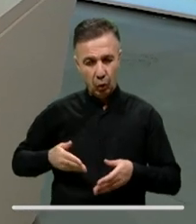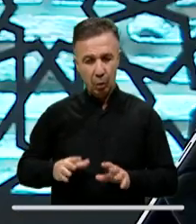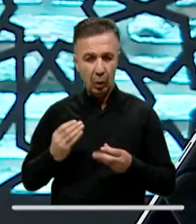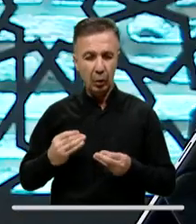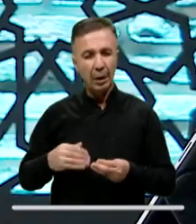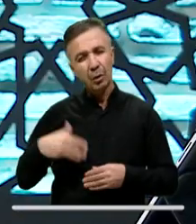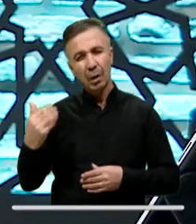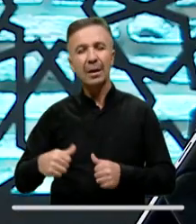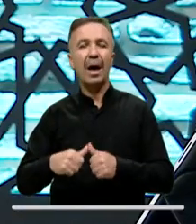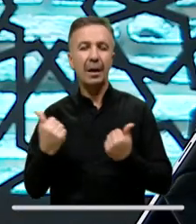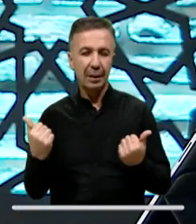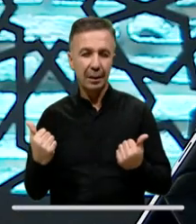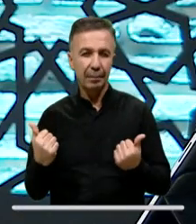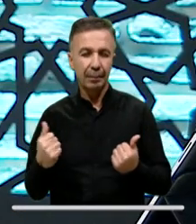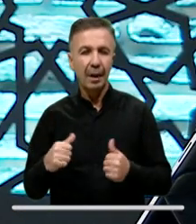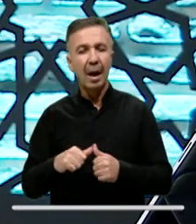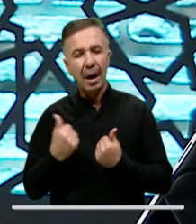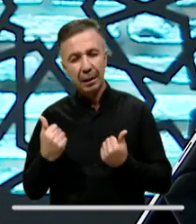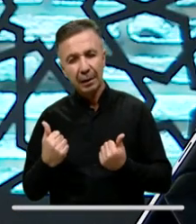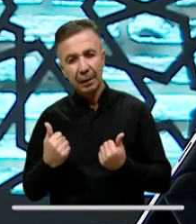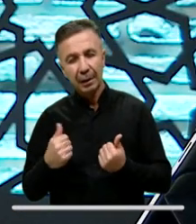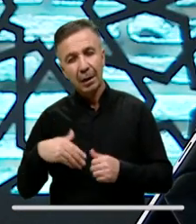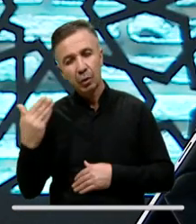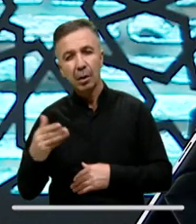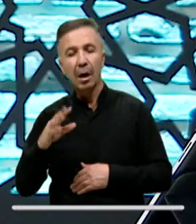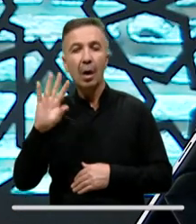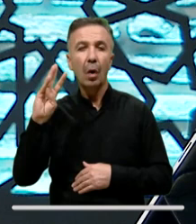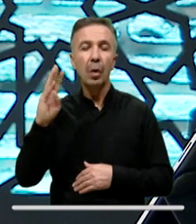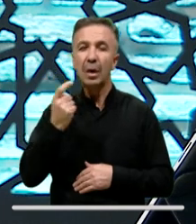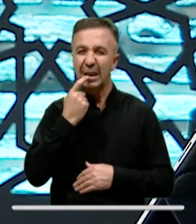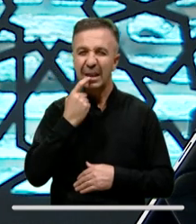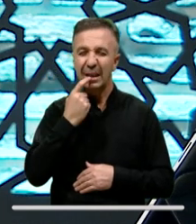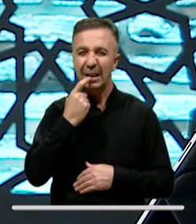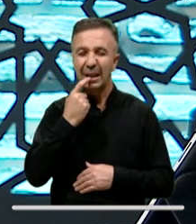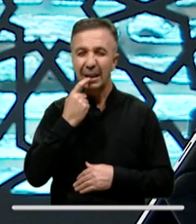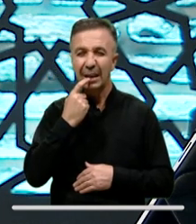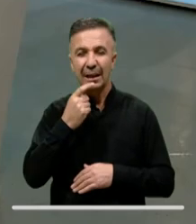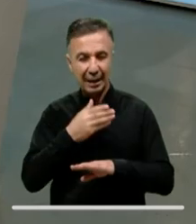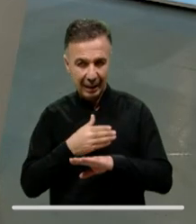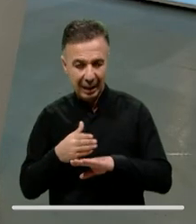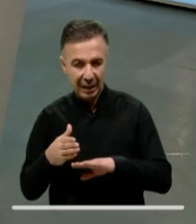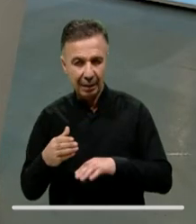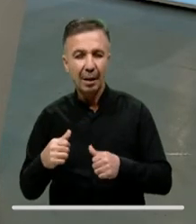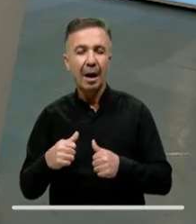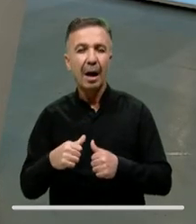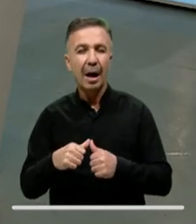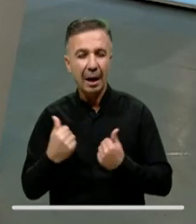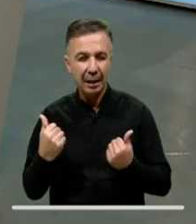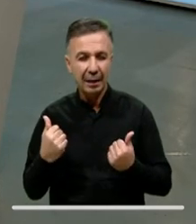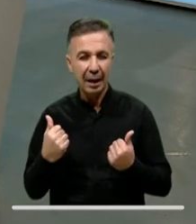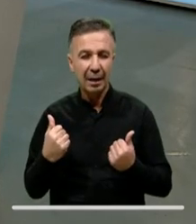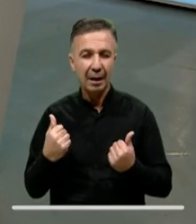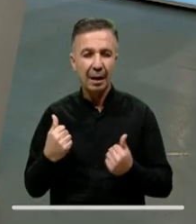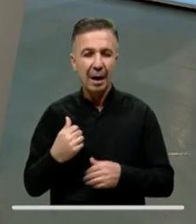ayrıldık. Ayrılığımızın üzerinden 14 yıl geçti. Ve biz ayrılırken ben ondan dini